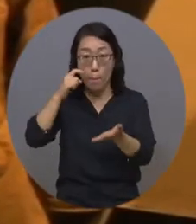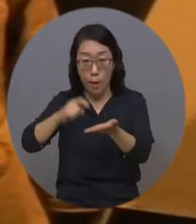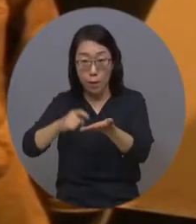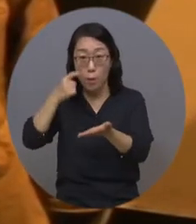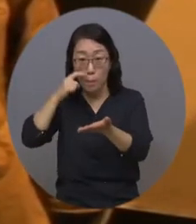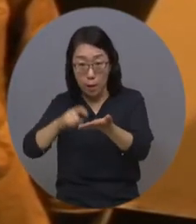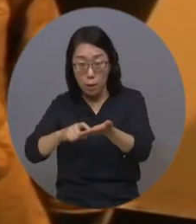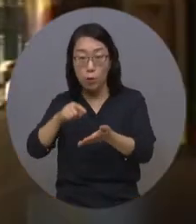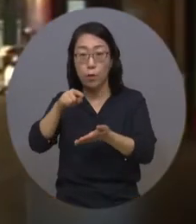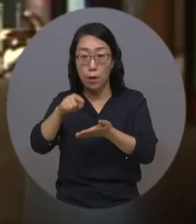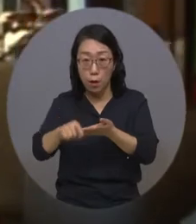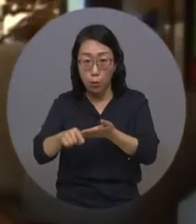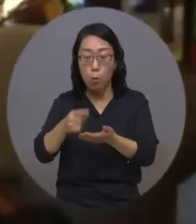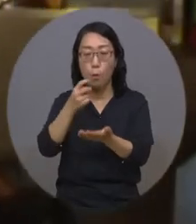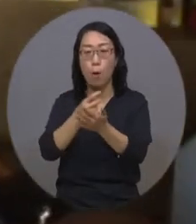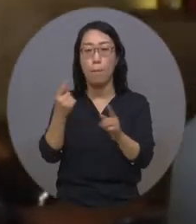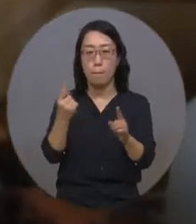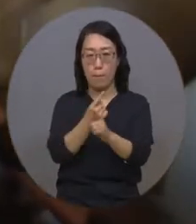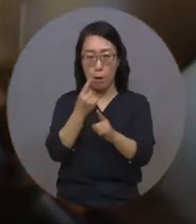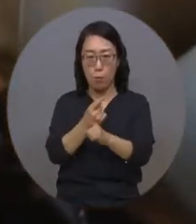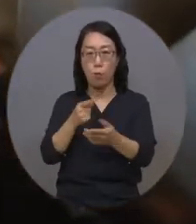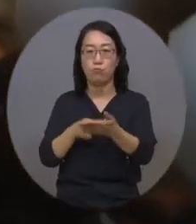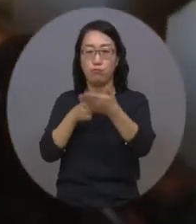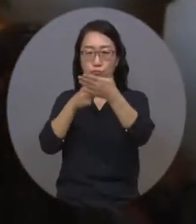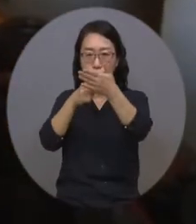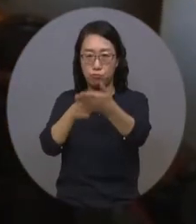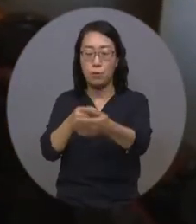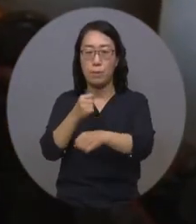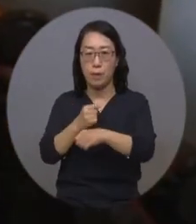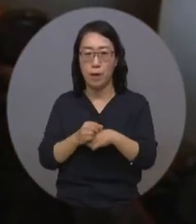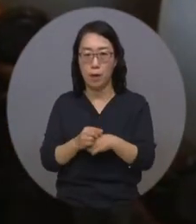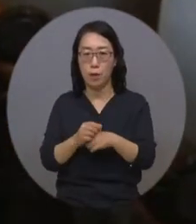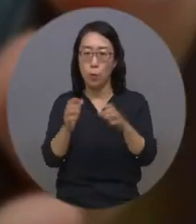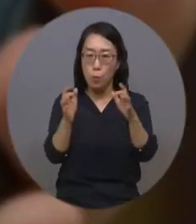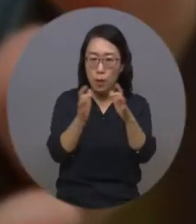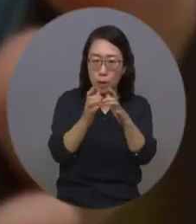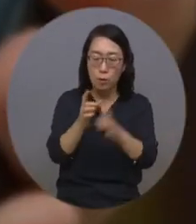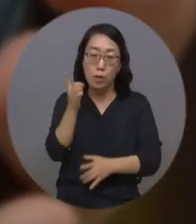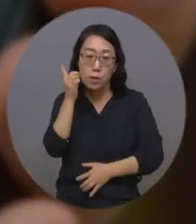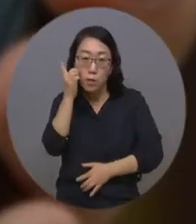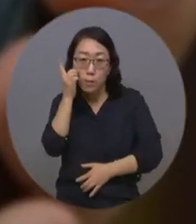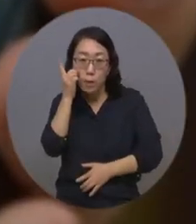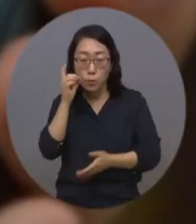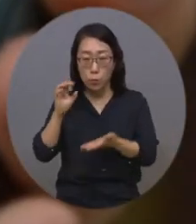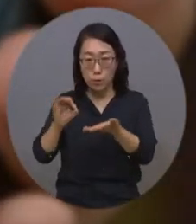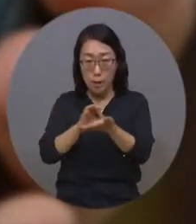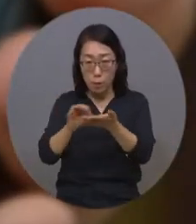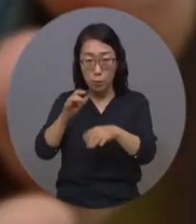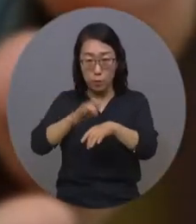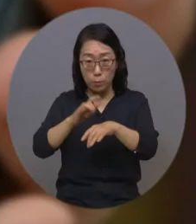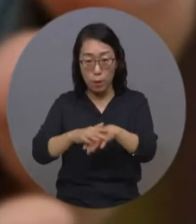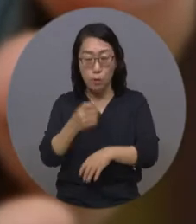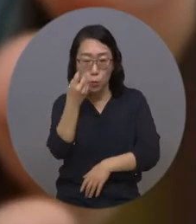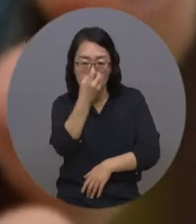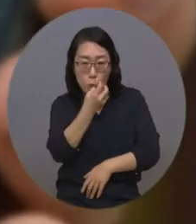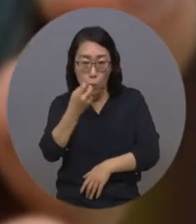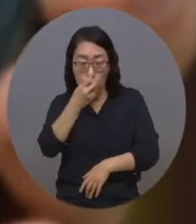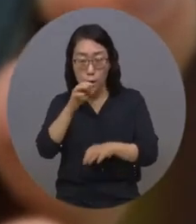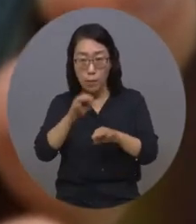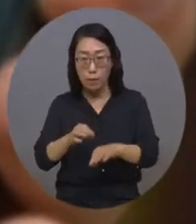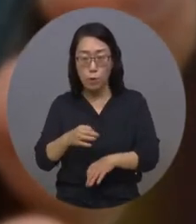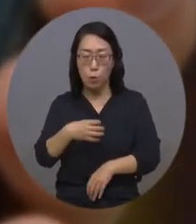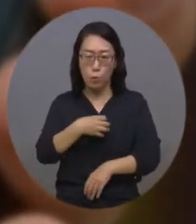법 개정도 추진합니다. 이 밖에도 인터넷, 스마트폰 이용 습관 조사를 통해 화이존